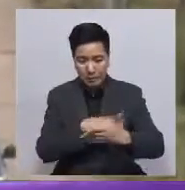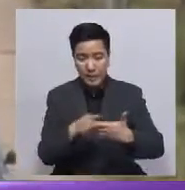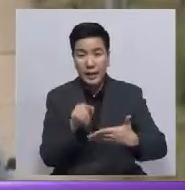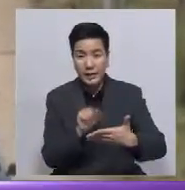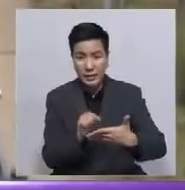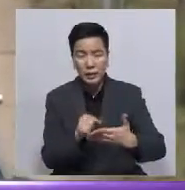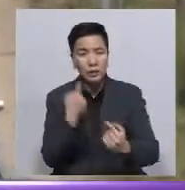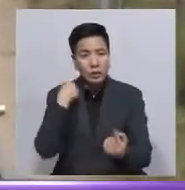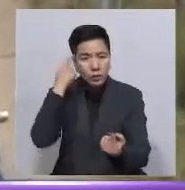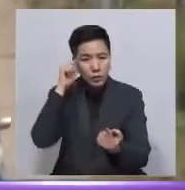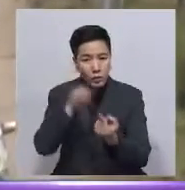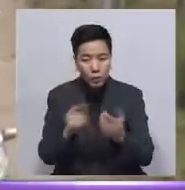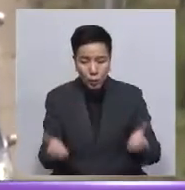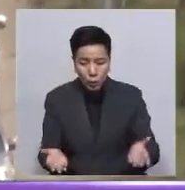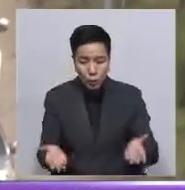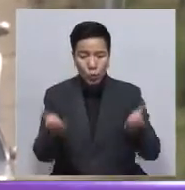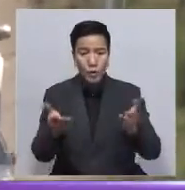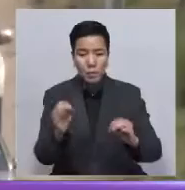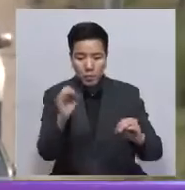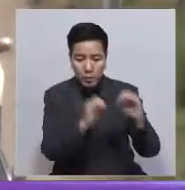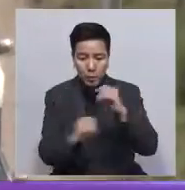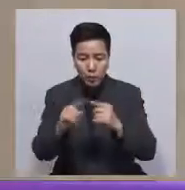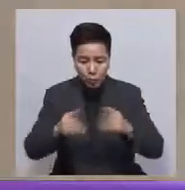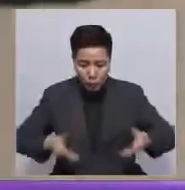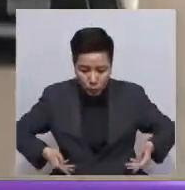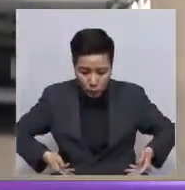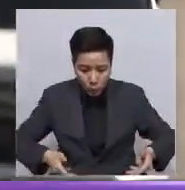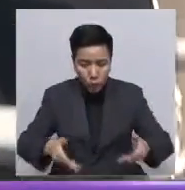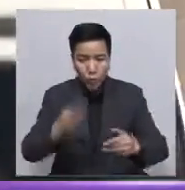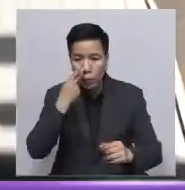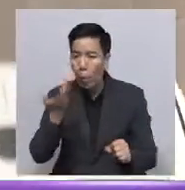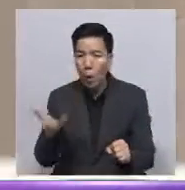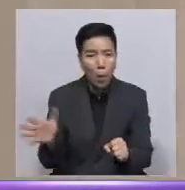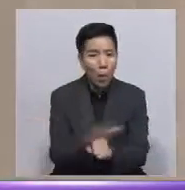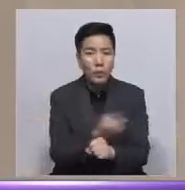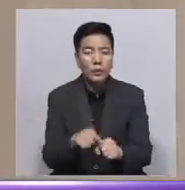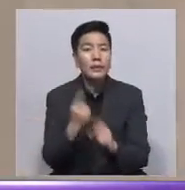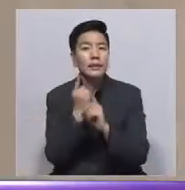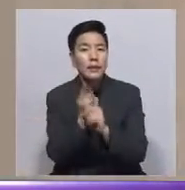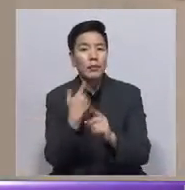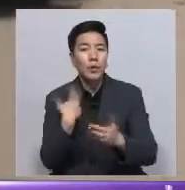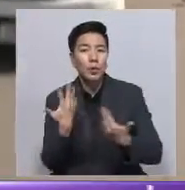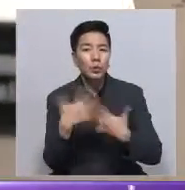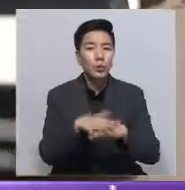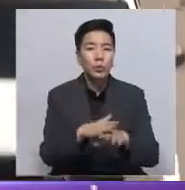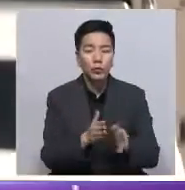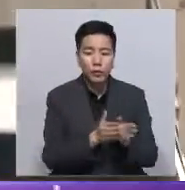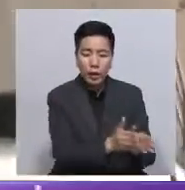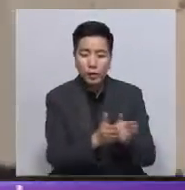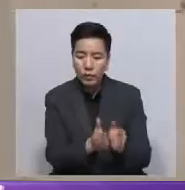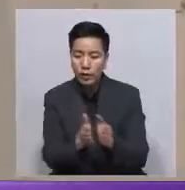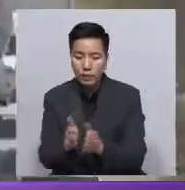คุณผู้ชมครับก็จะเน้นการยกระดับการบริหารจัดการความปลอดภัยทางถนนครอบคลุมทุกมิตินะครับภายใต้การมีส่วนร่วมของทุกภ